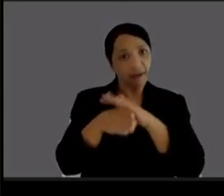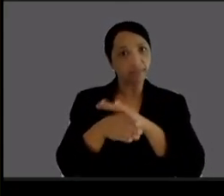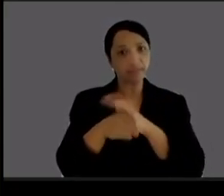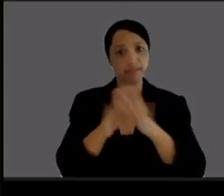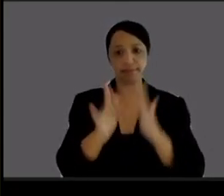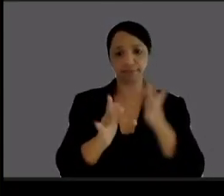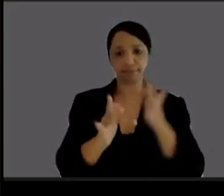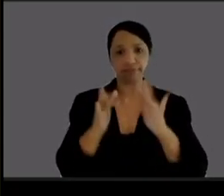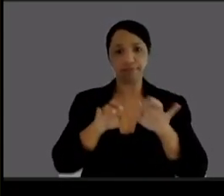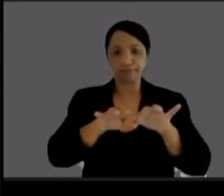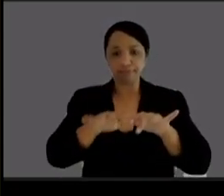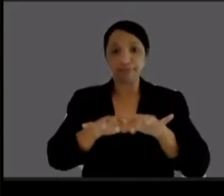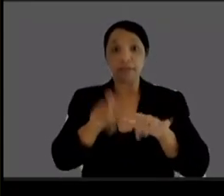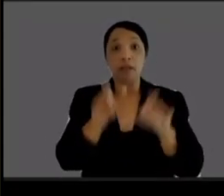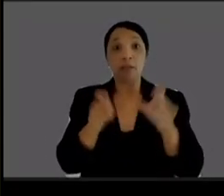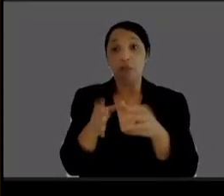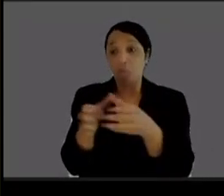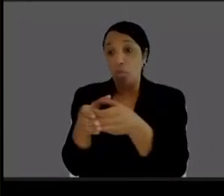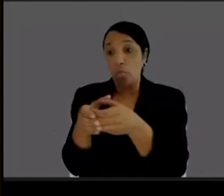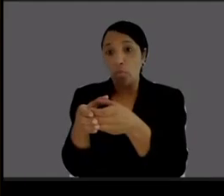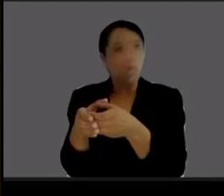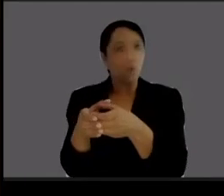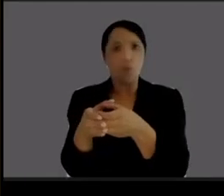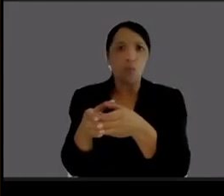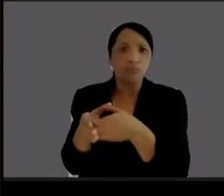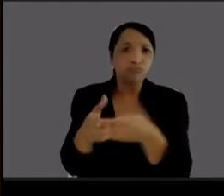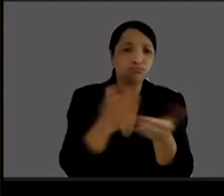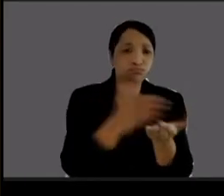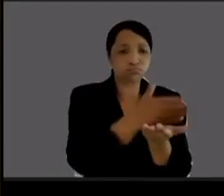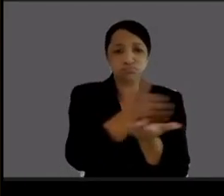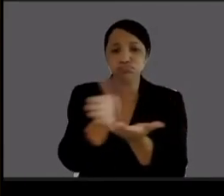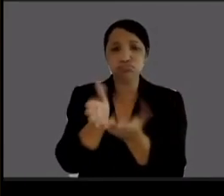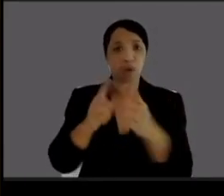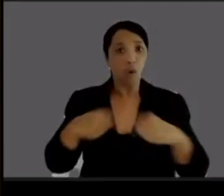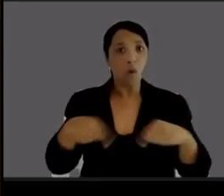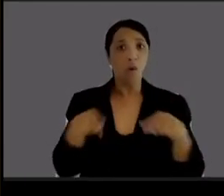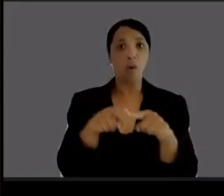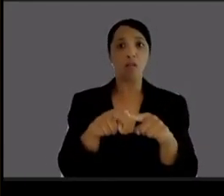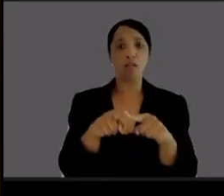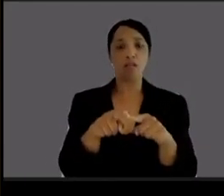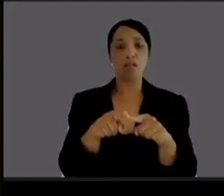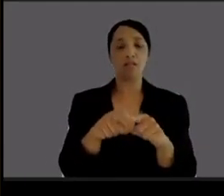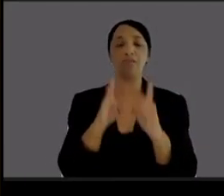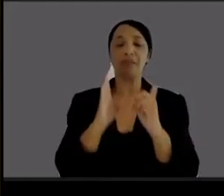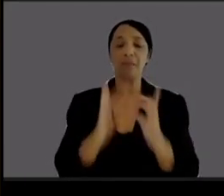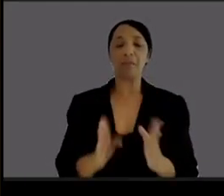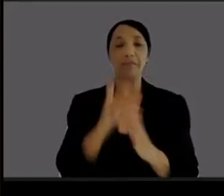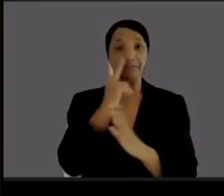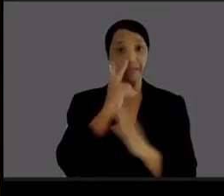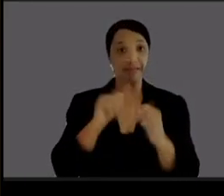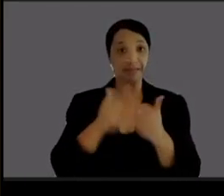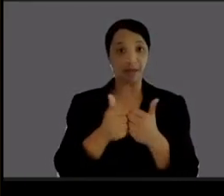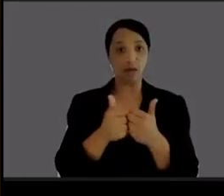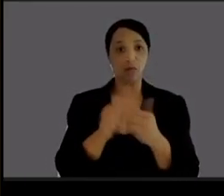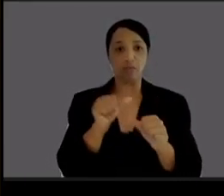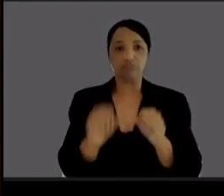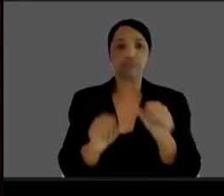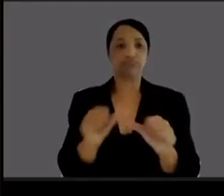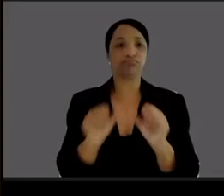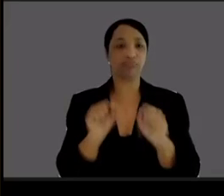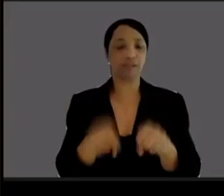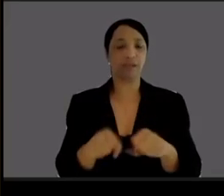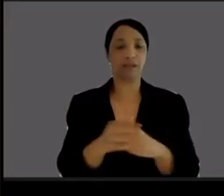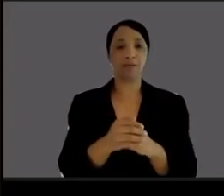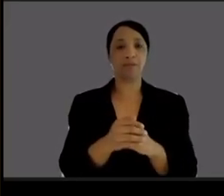インターネットへのアクセスというものを全てのに提供する必要がありますその目標を達成するため